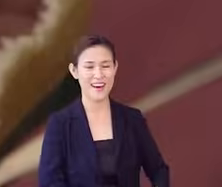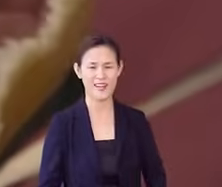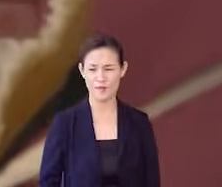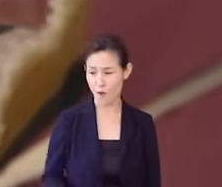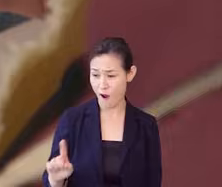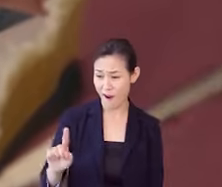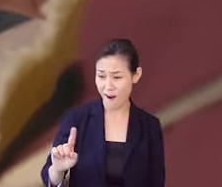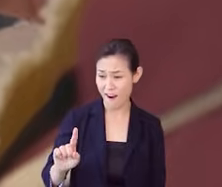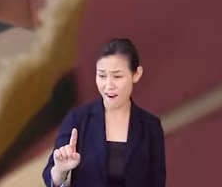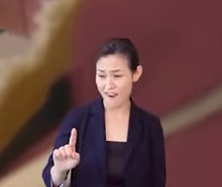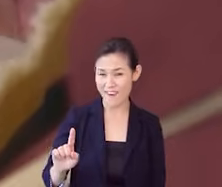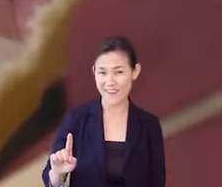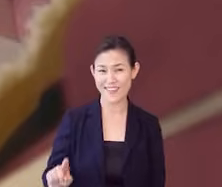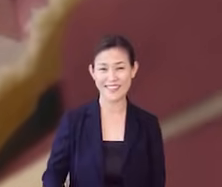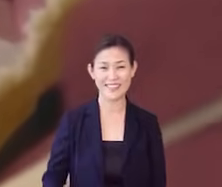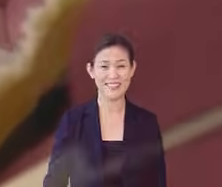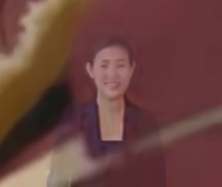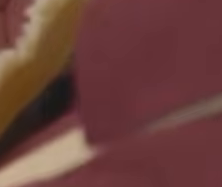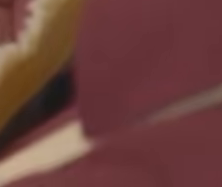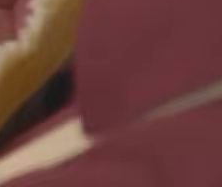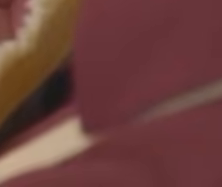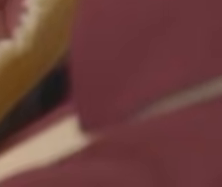짜잔! 이게 뭐야?